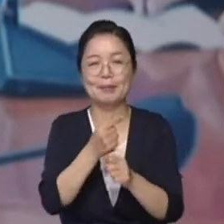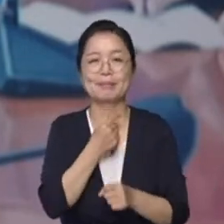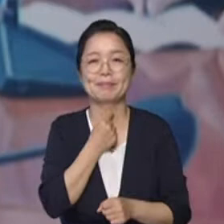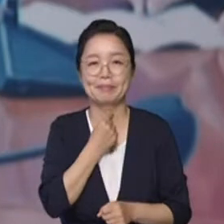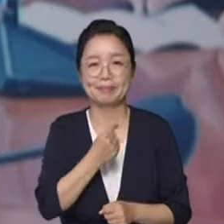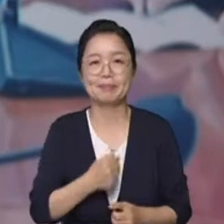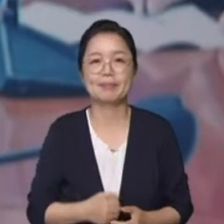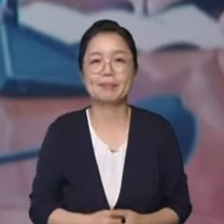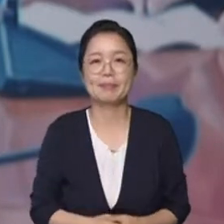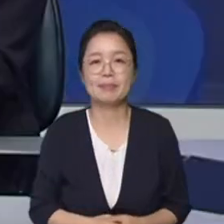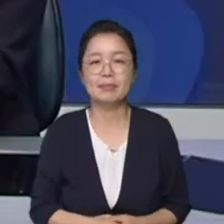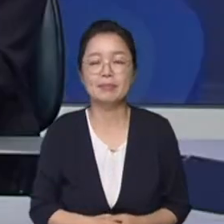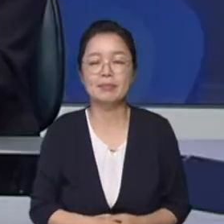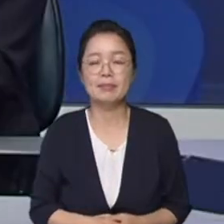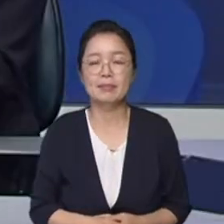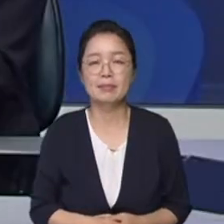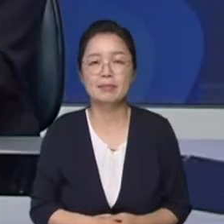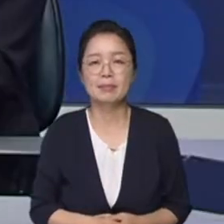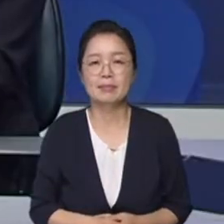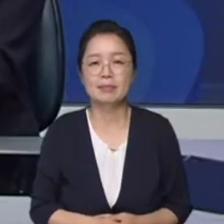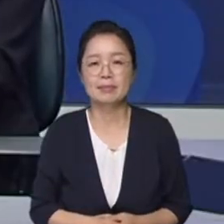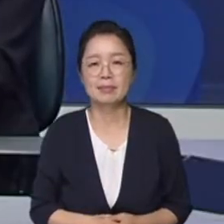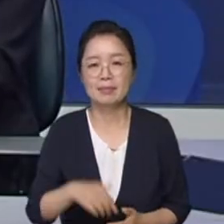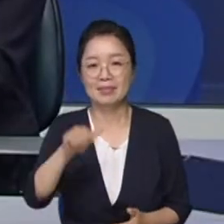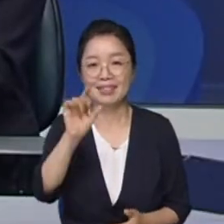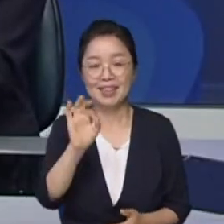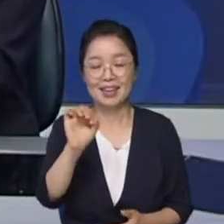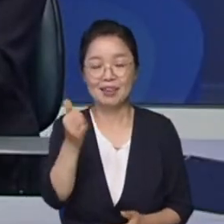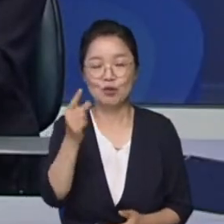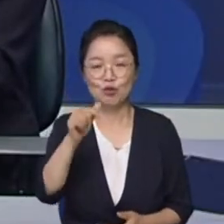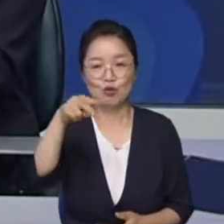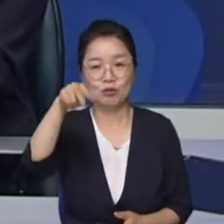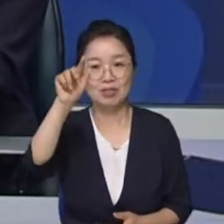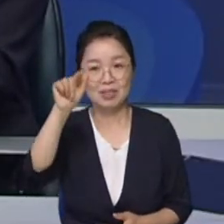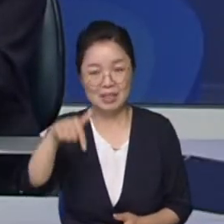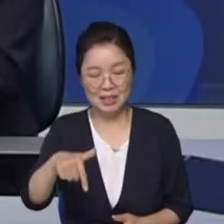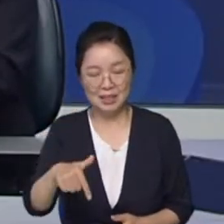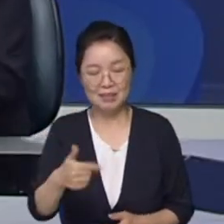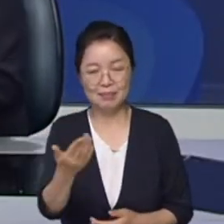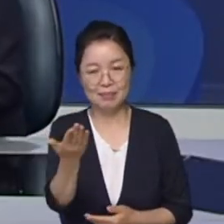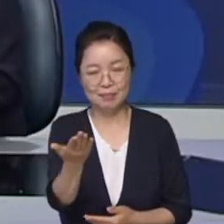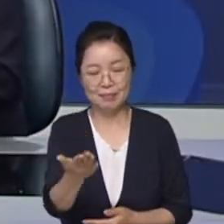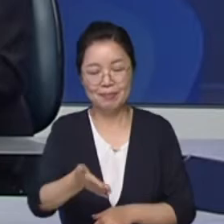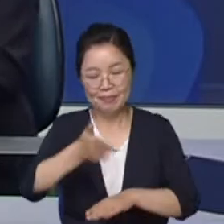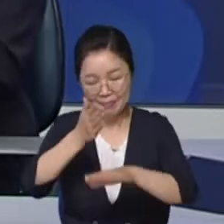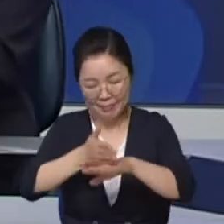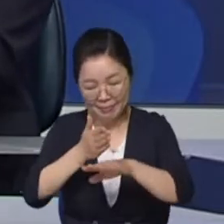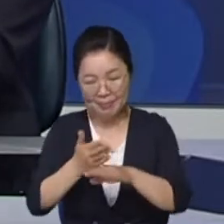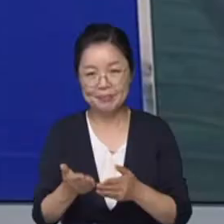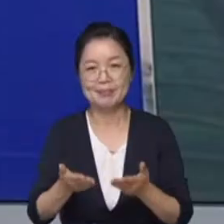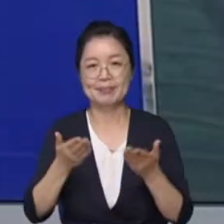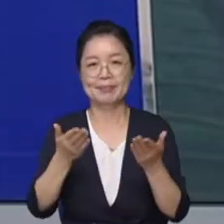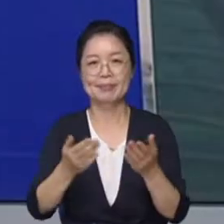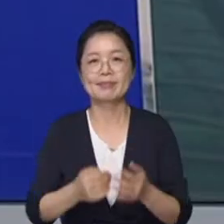싶습니다. 네, 민주당 강훈식 의원님이셨습니다. 네, 고맙습니다. 네, 고맙습니다.